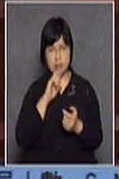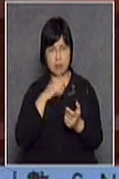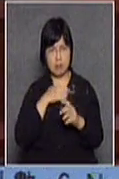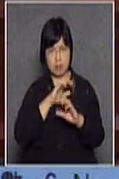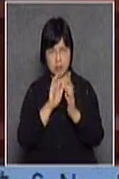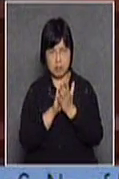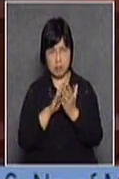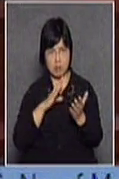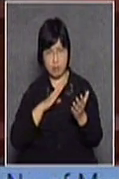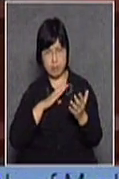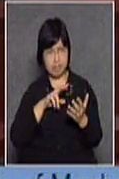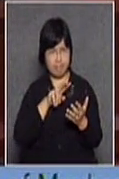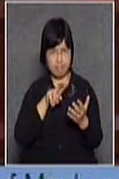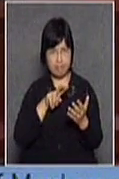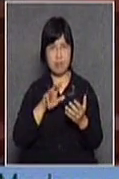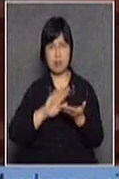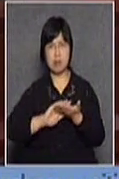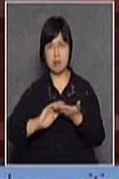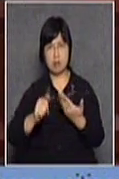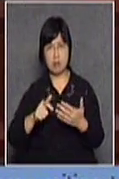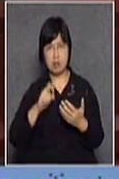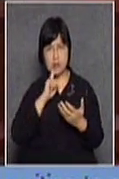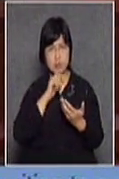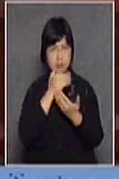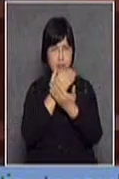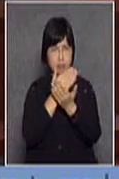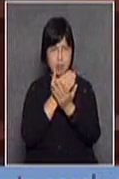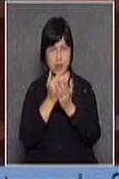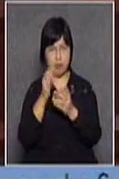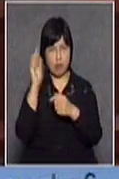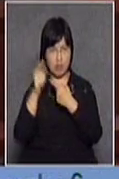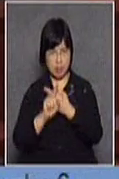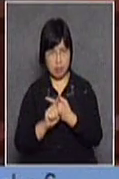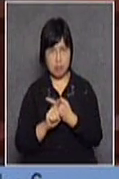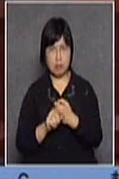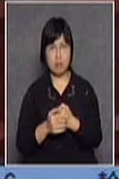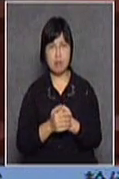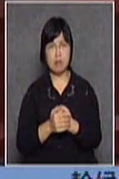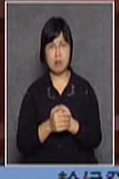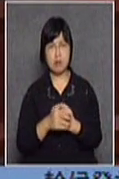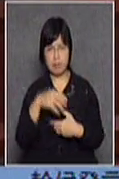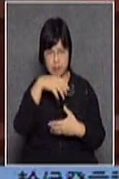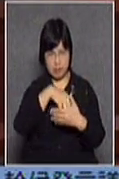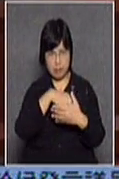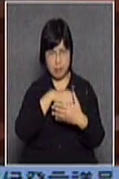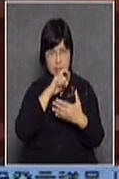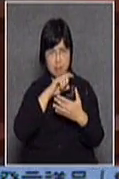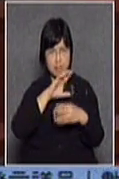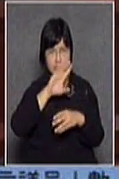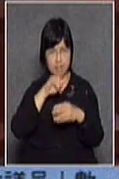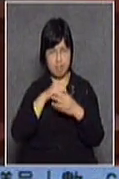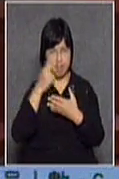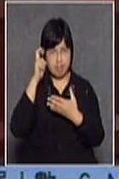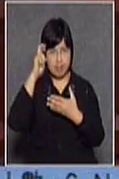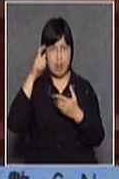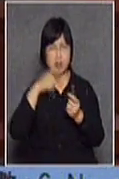形勢，作出不同風險裏面總結之後的部